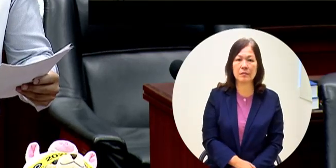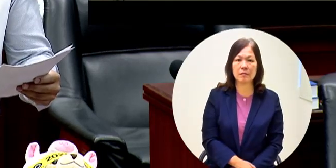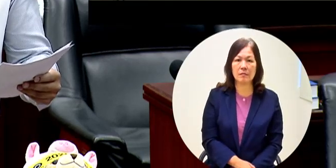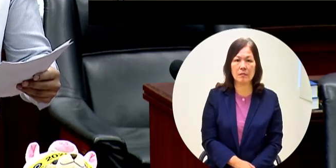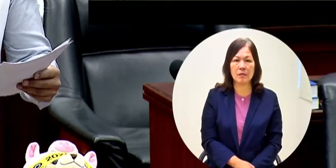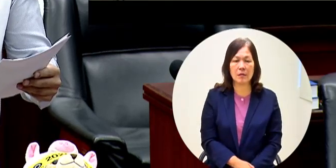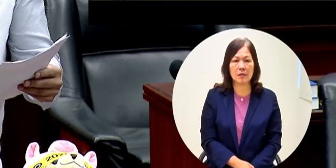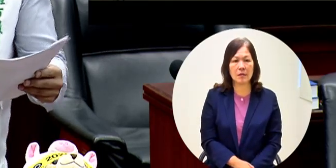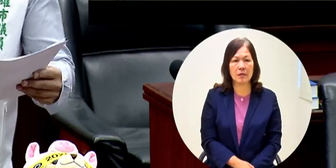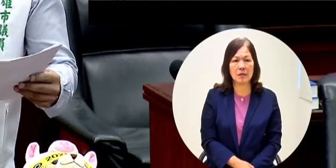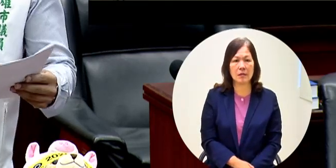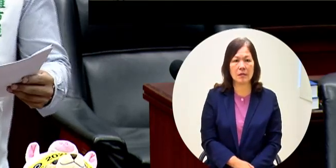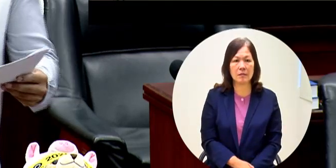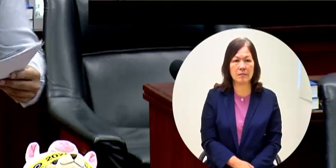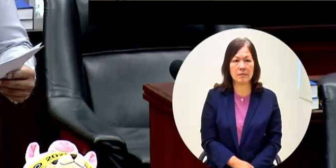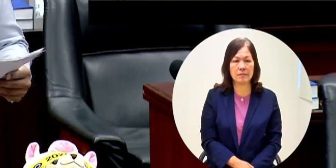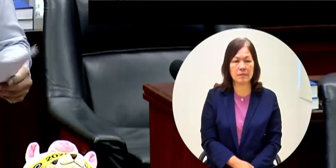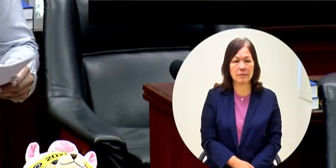长，